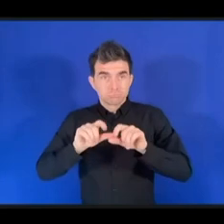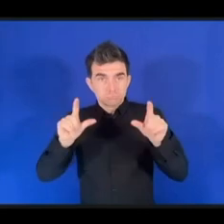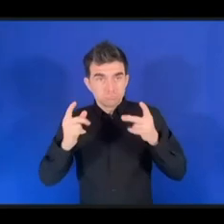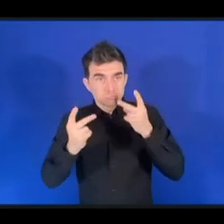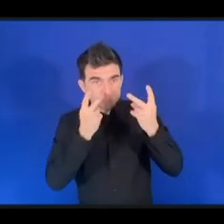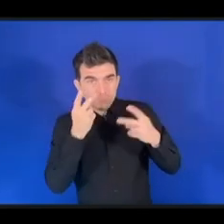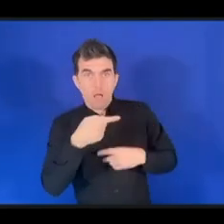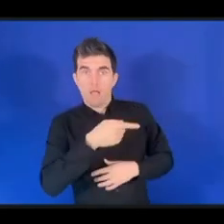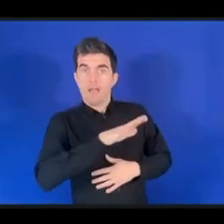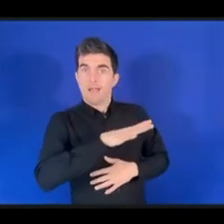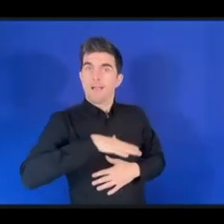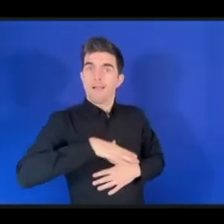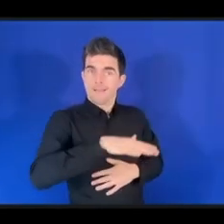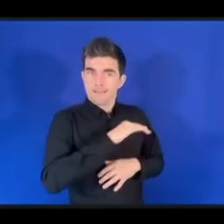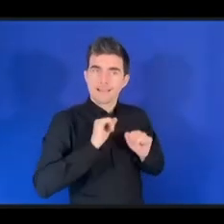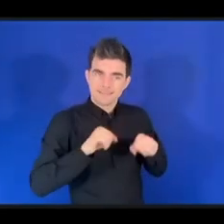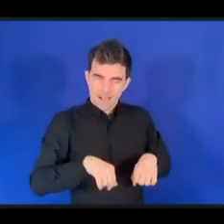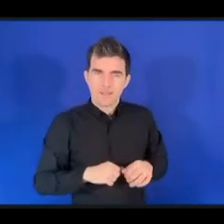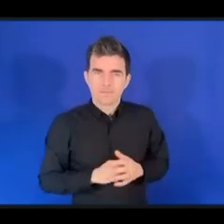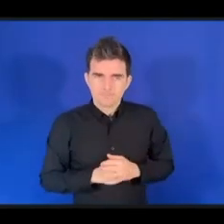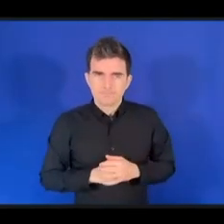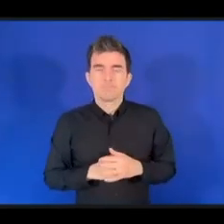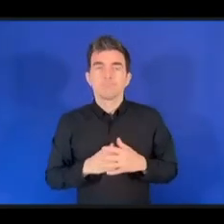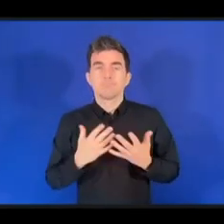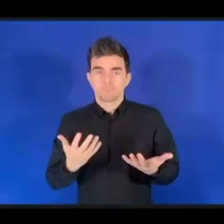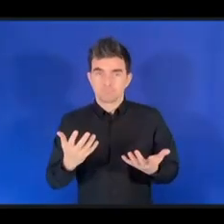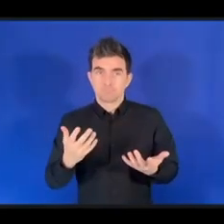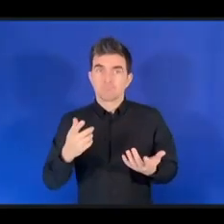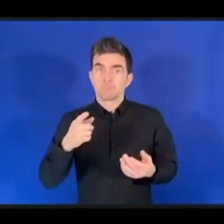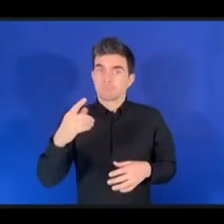的最好的方式。